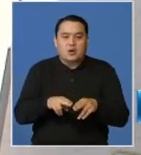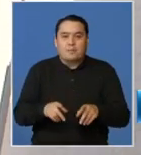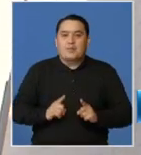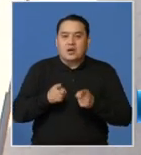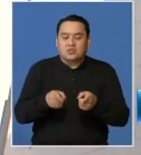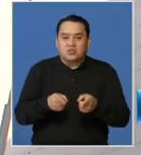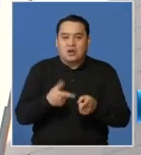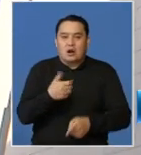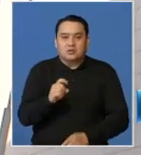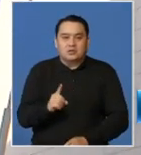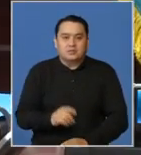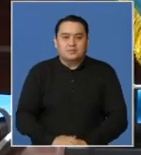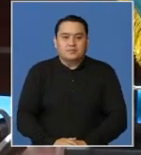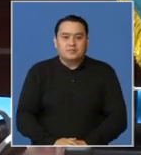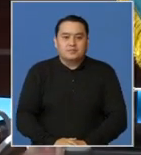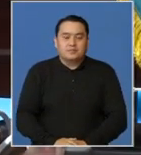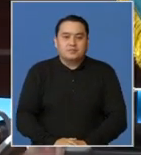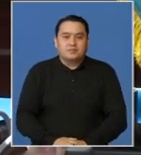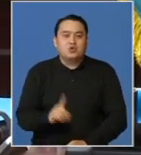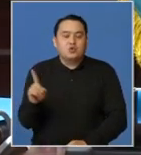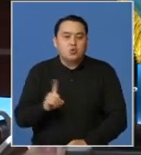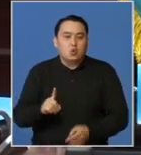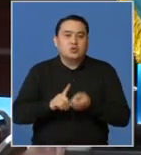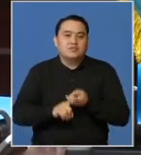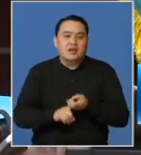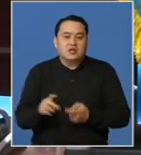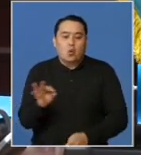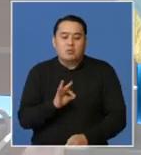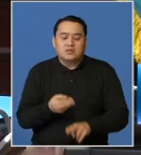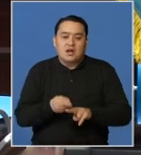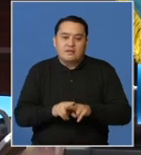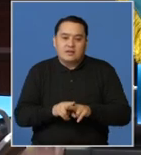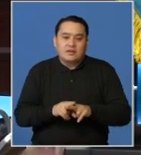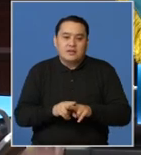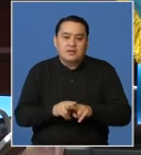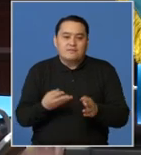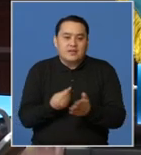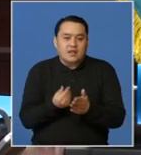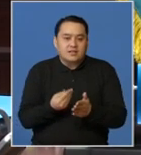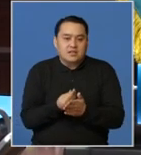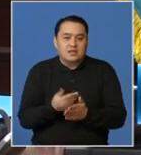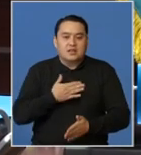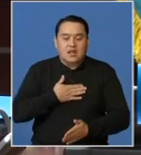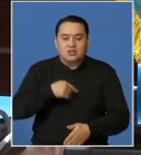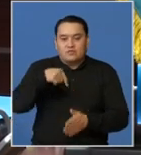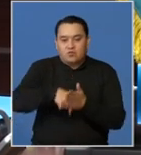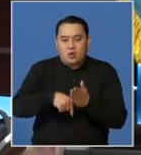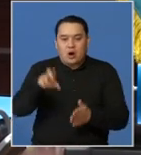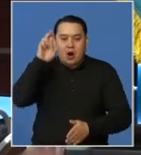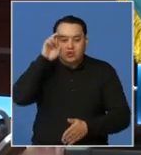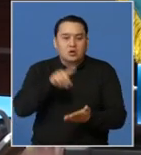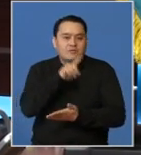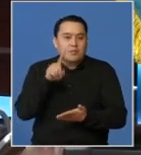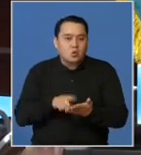поставщика сжиженного газа. То, что касается по области ПСД финансирования, это наши внутренние государственные